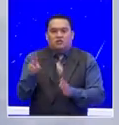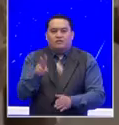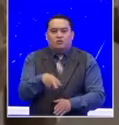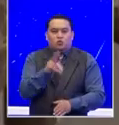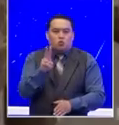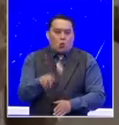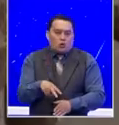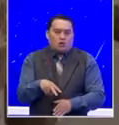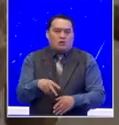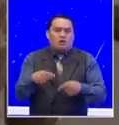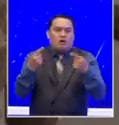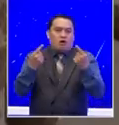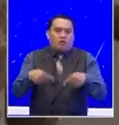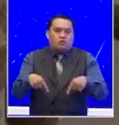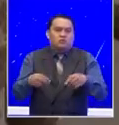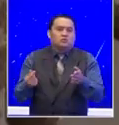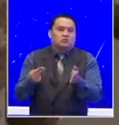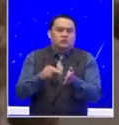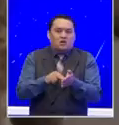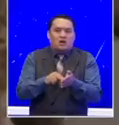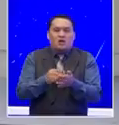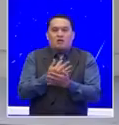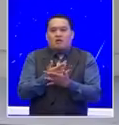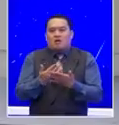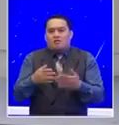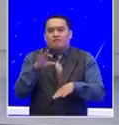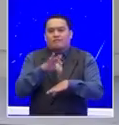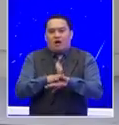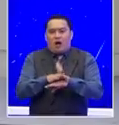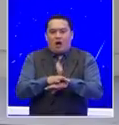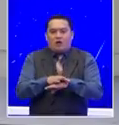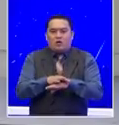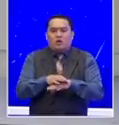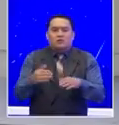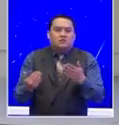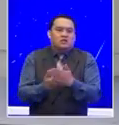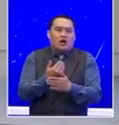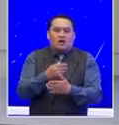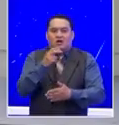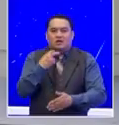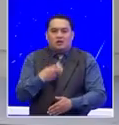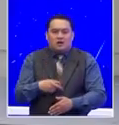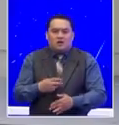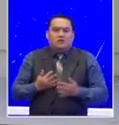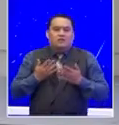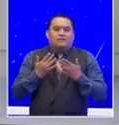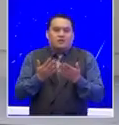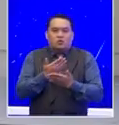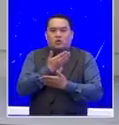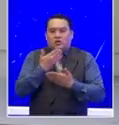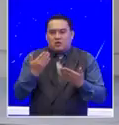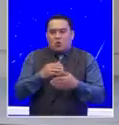$26. Обрушение цен эксперты связывают с целым комплексом факторов. Общим перепроизводством, резким падением спроса на фоне